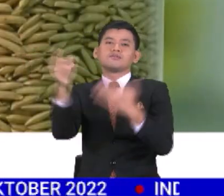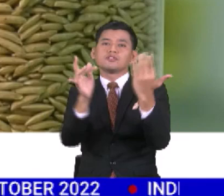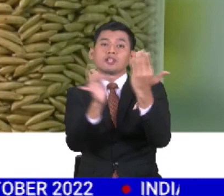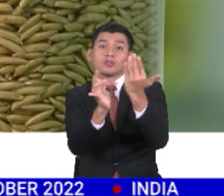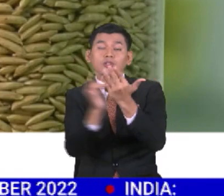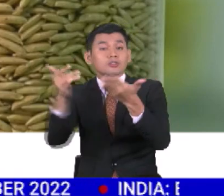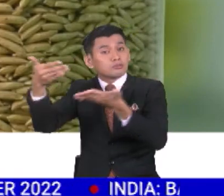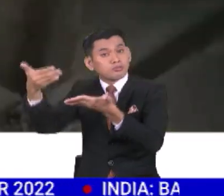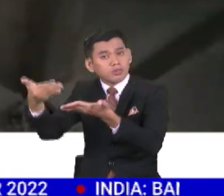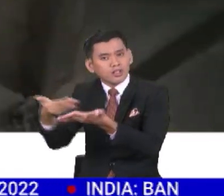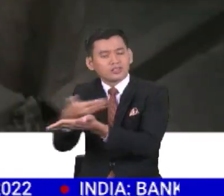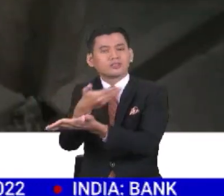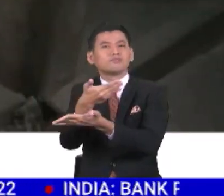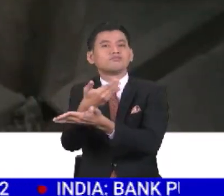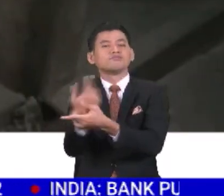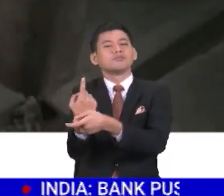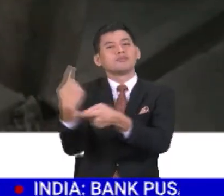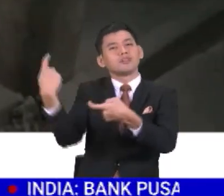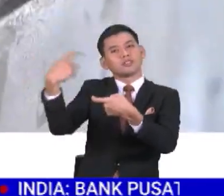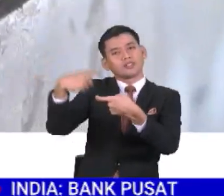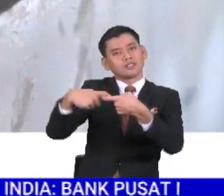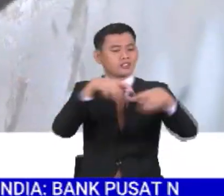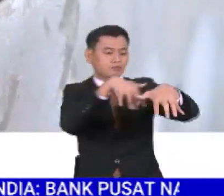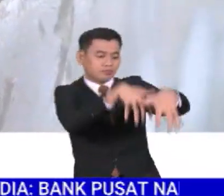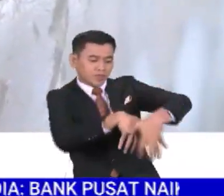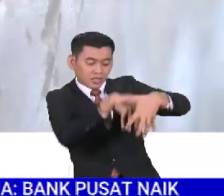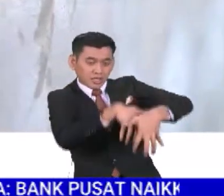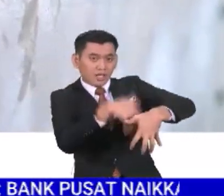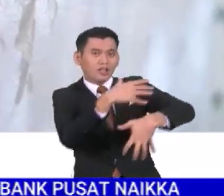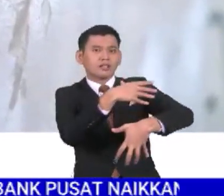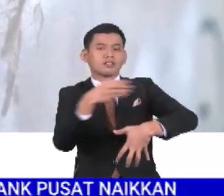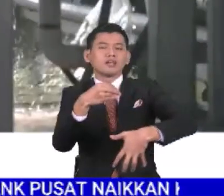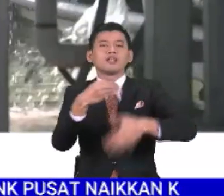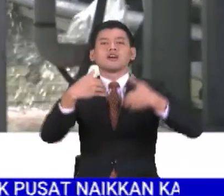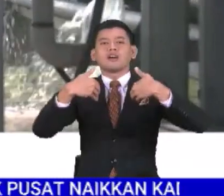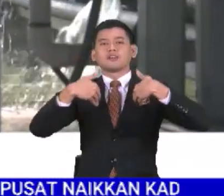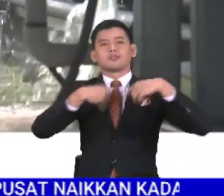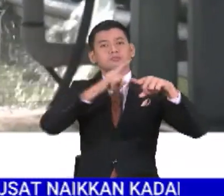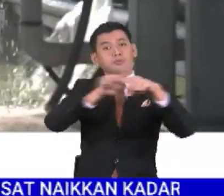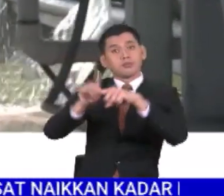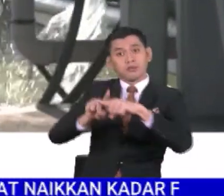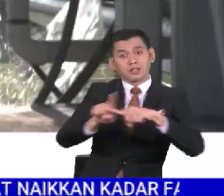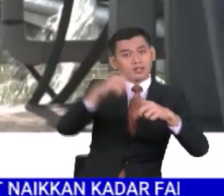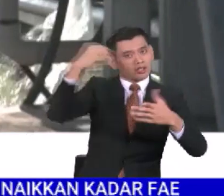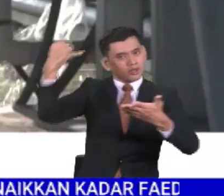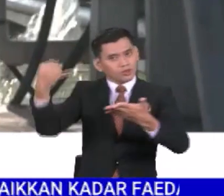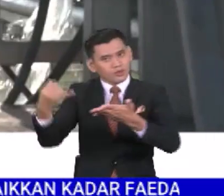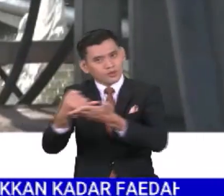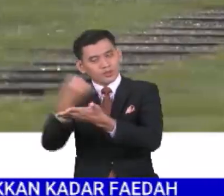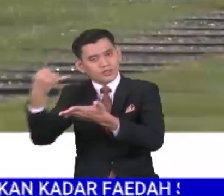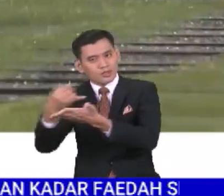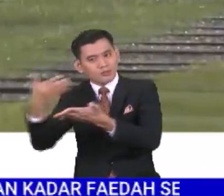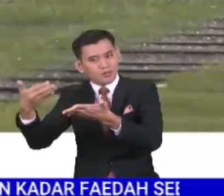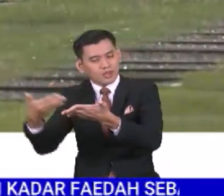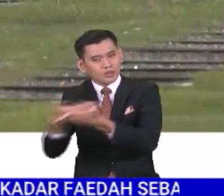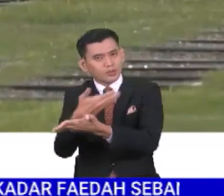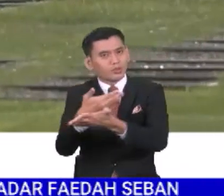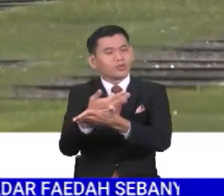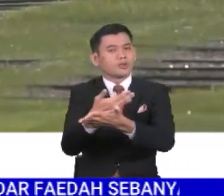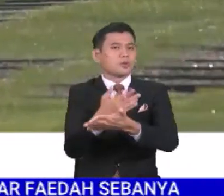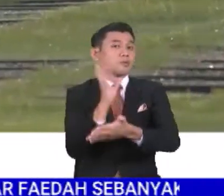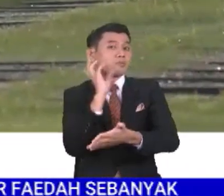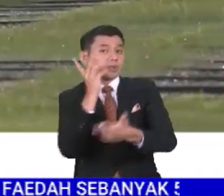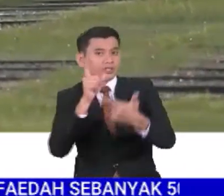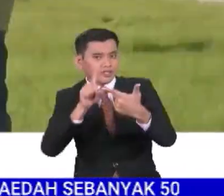teknologi-teknologi baru dalam pertanian dan juga untuk menghasilkan variety-variety baru seperti padi dan